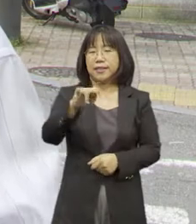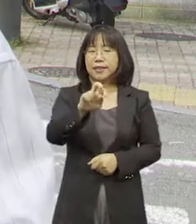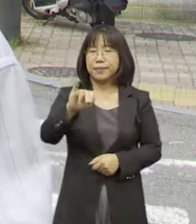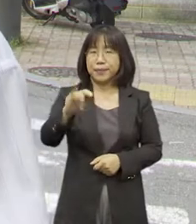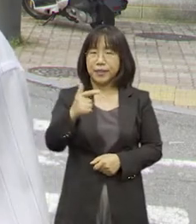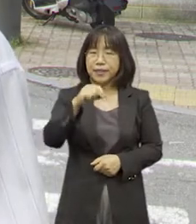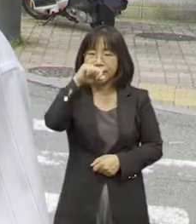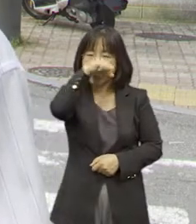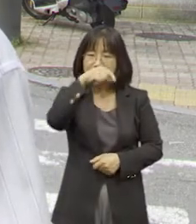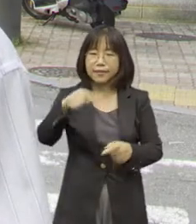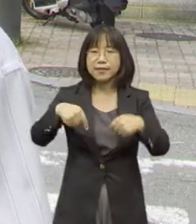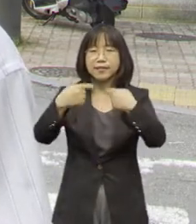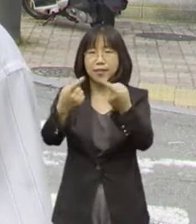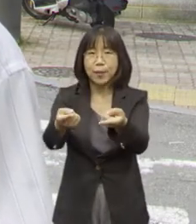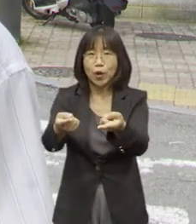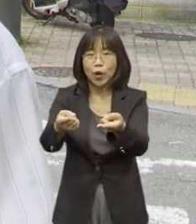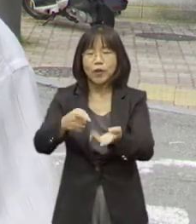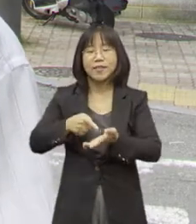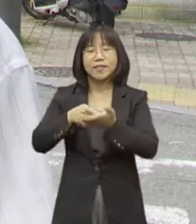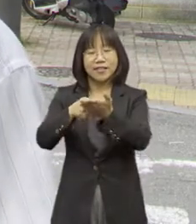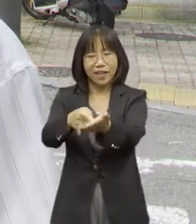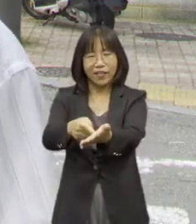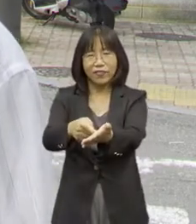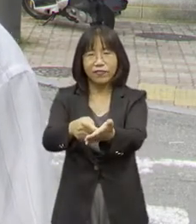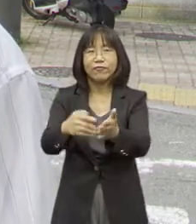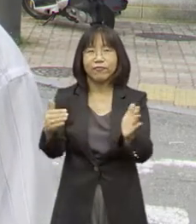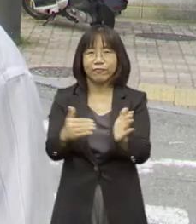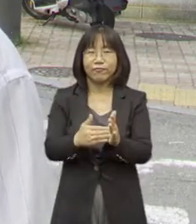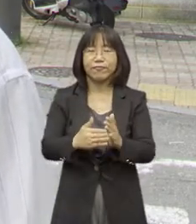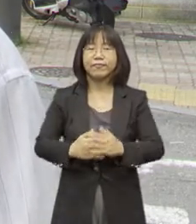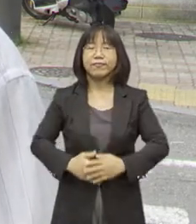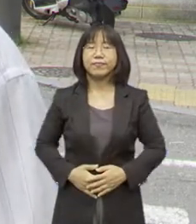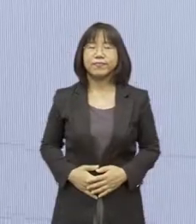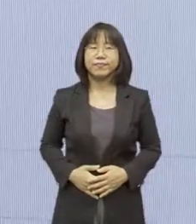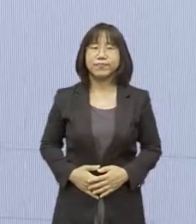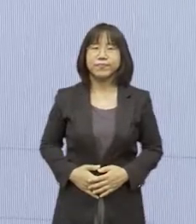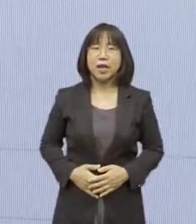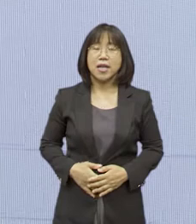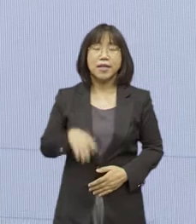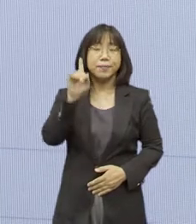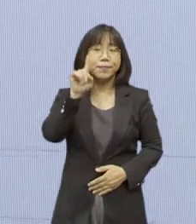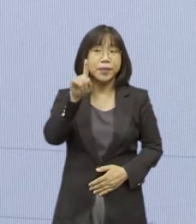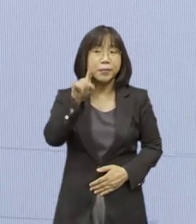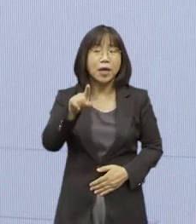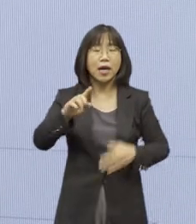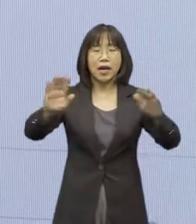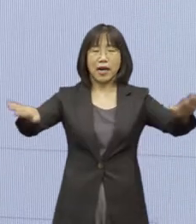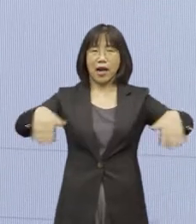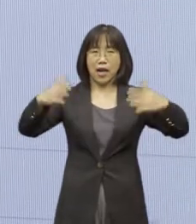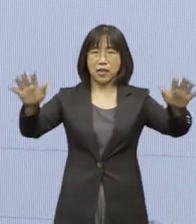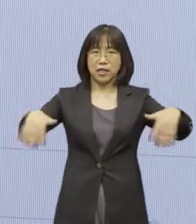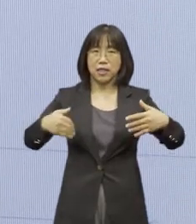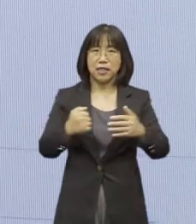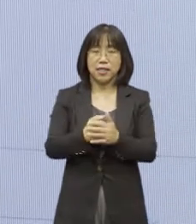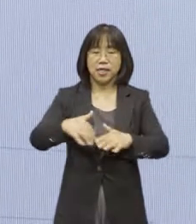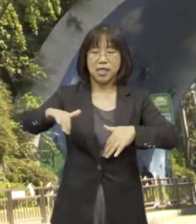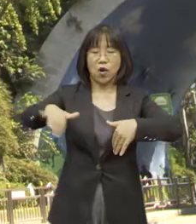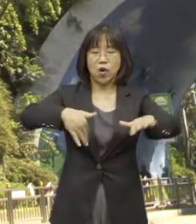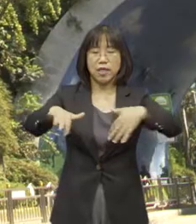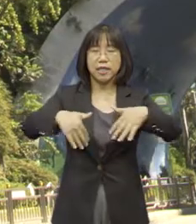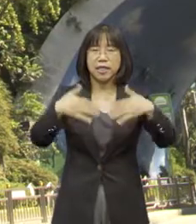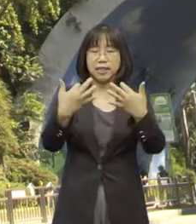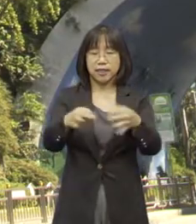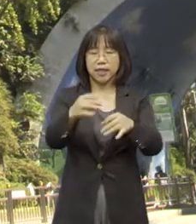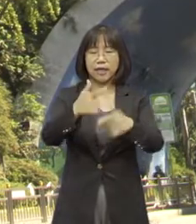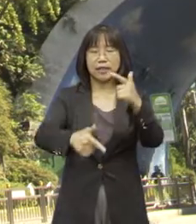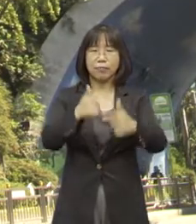그런 정보가 있었기 때문에 한번 제안을 한번 했습니다. 매해 가을을 알리는 거리의